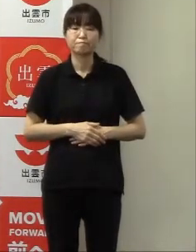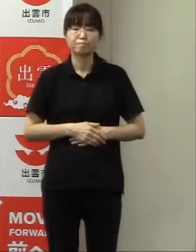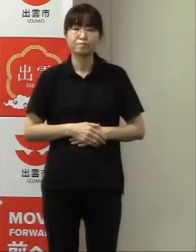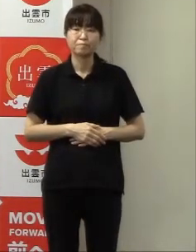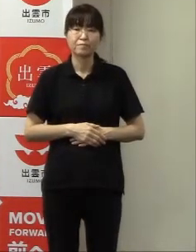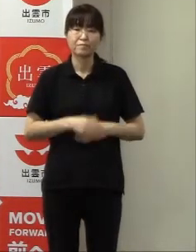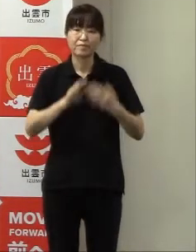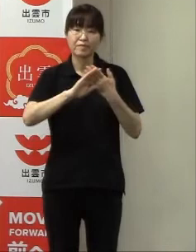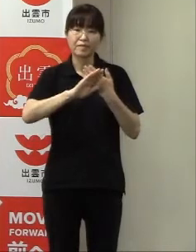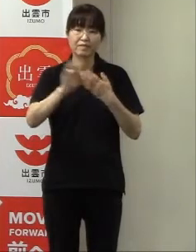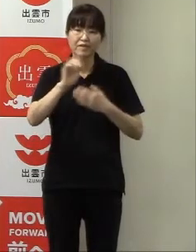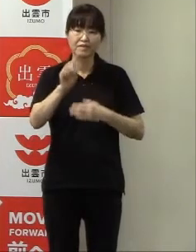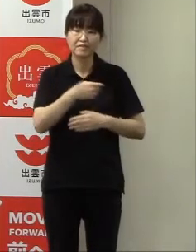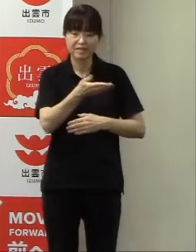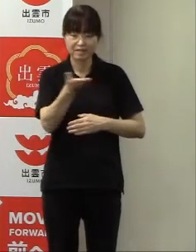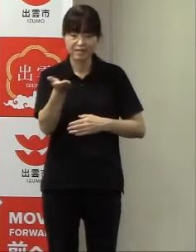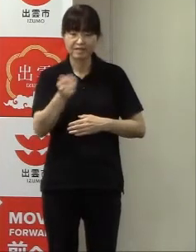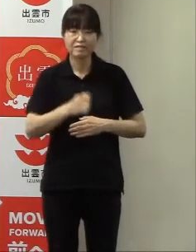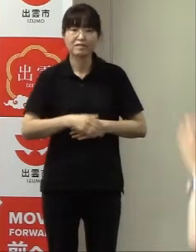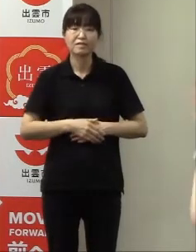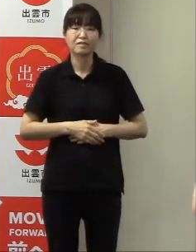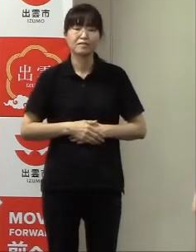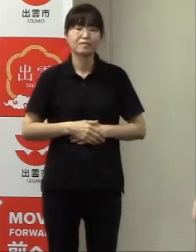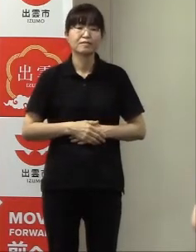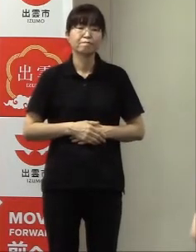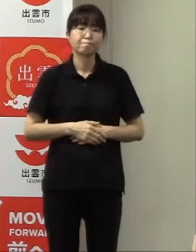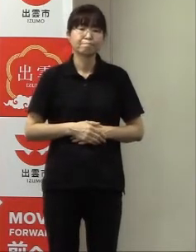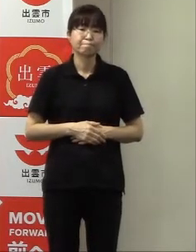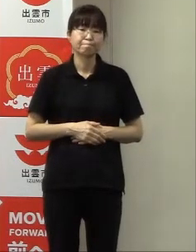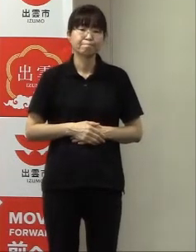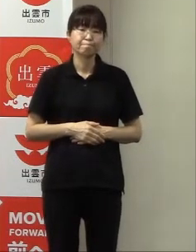他にございますでしょうか。